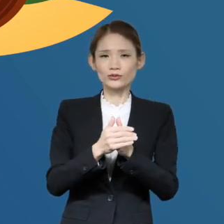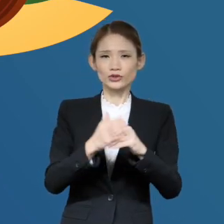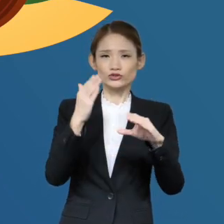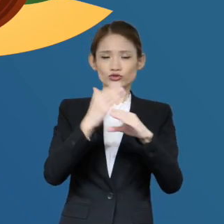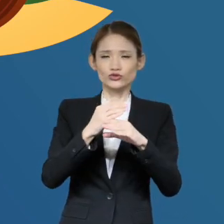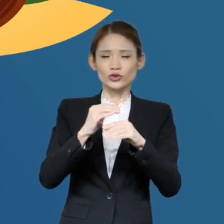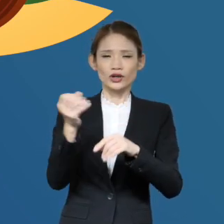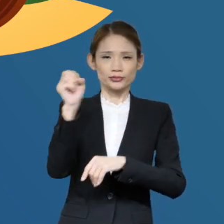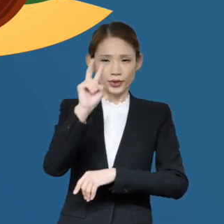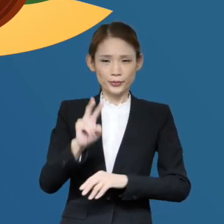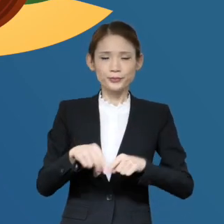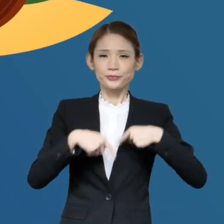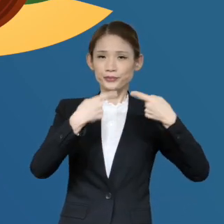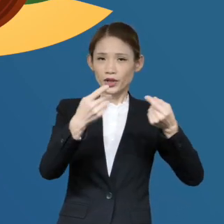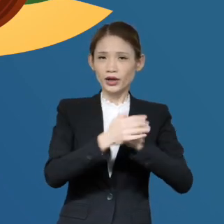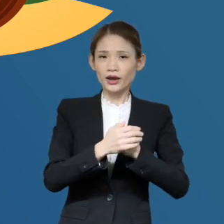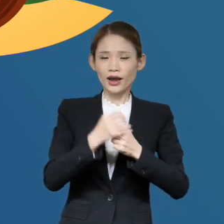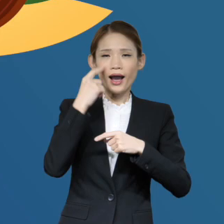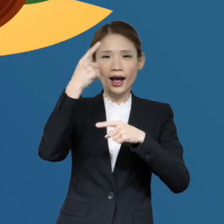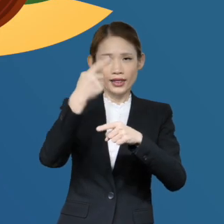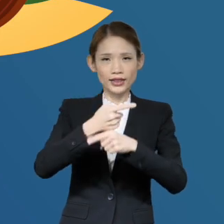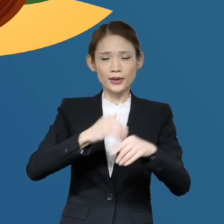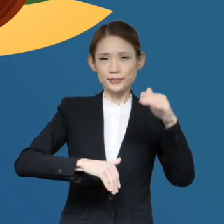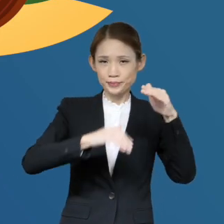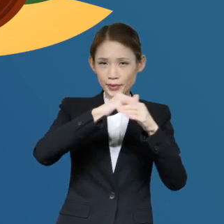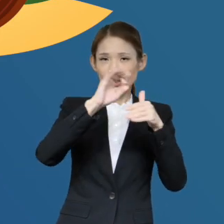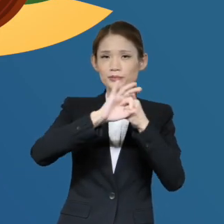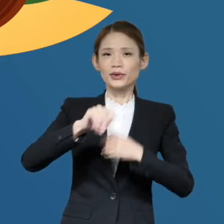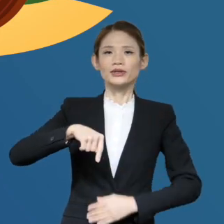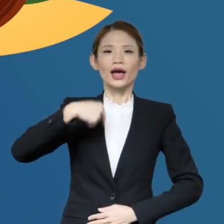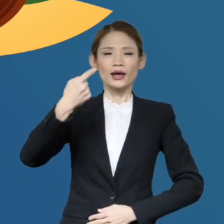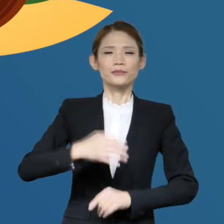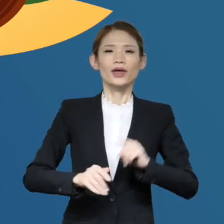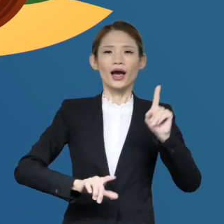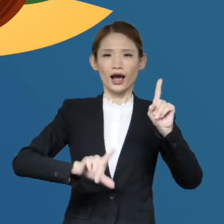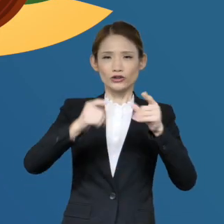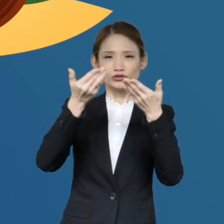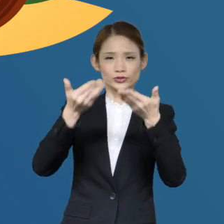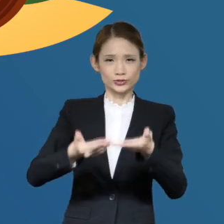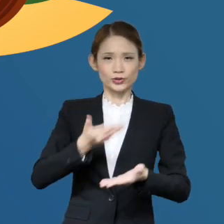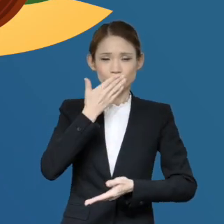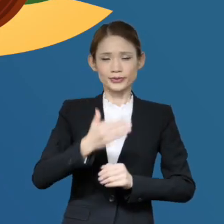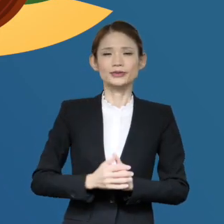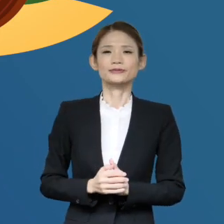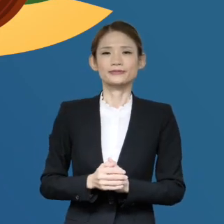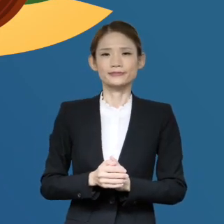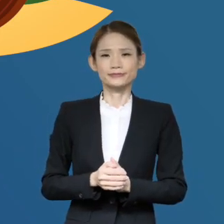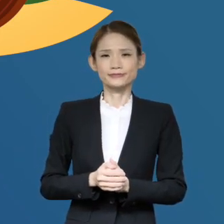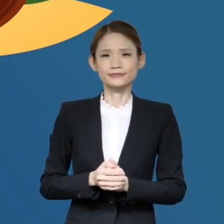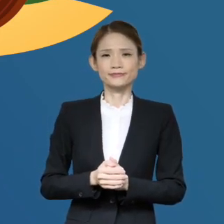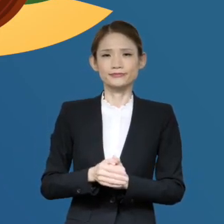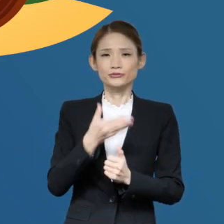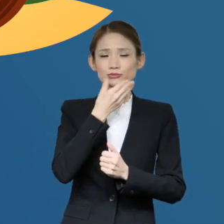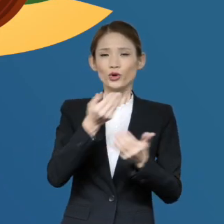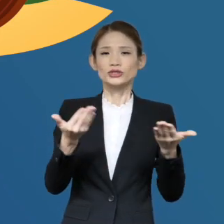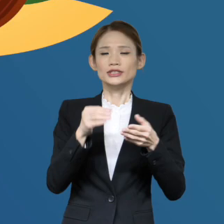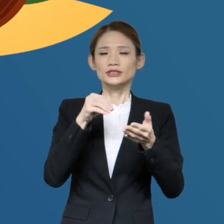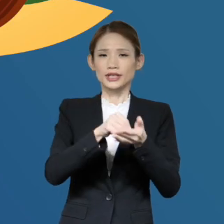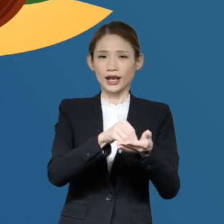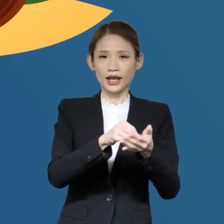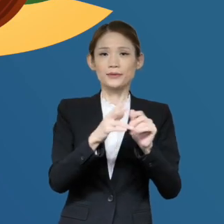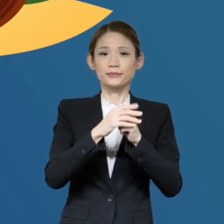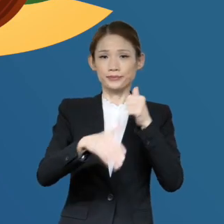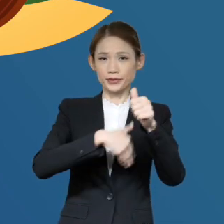중도 참여한 경우 한 달을 개근하면 다음 달에 1일의 연가가 발생합니다. 복지